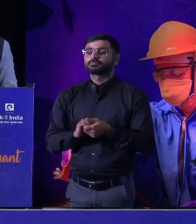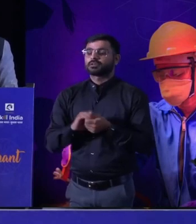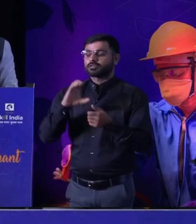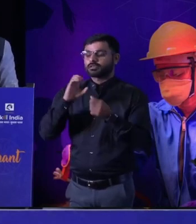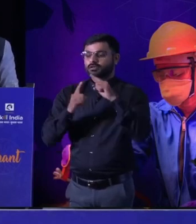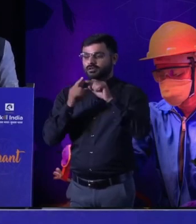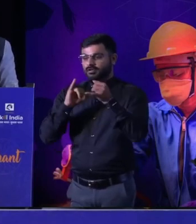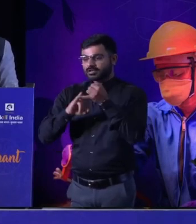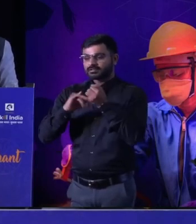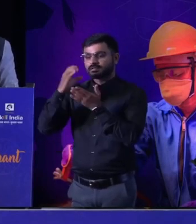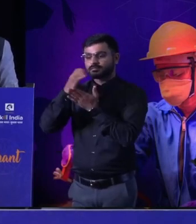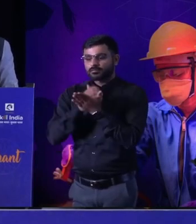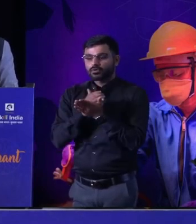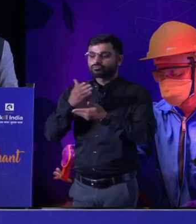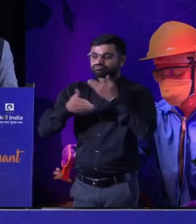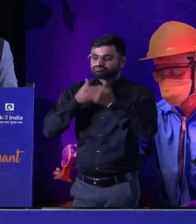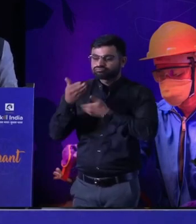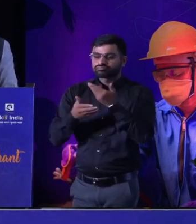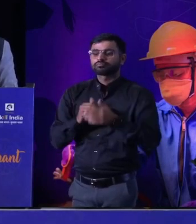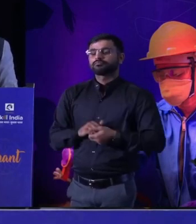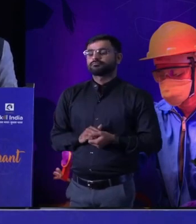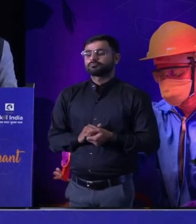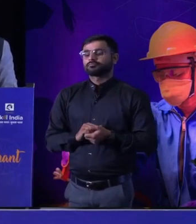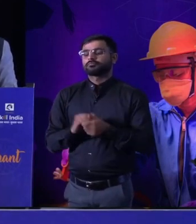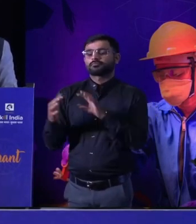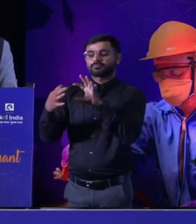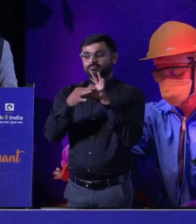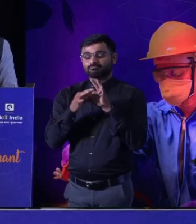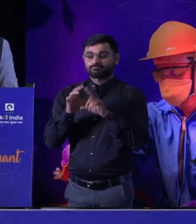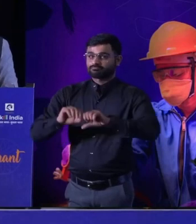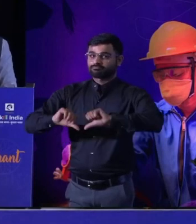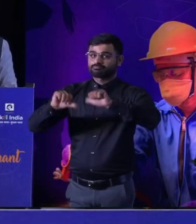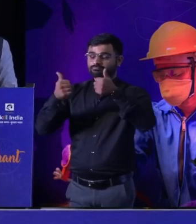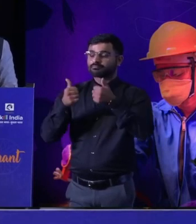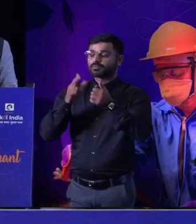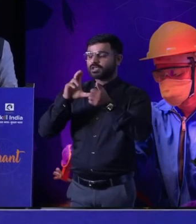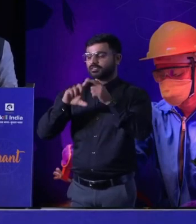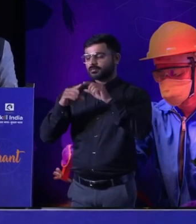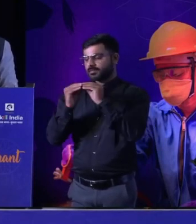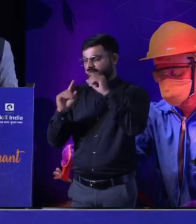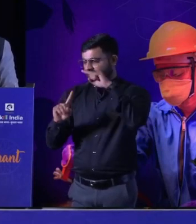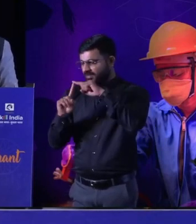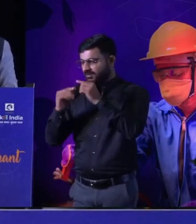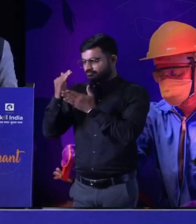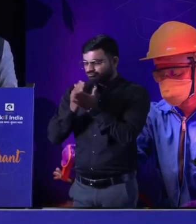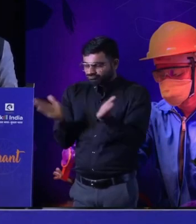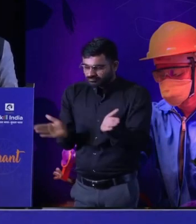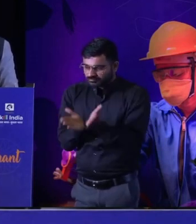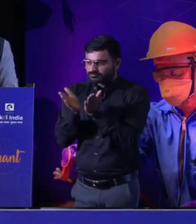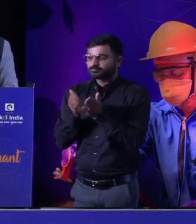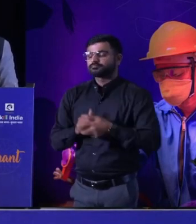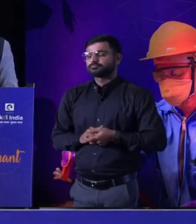CTS कार्यक्रम पाठ्यक्रम को समीचीन और समकालीन बनाने के लिए NCVT के मार्गदर्शन पर हमने